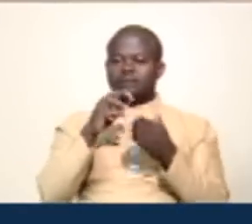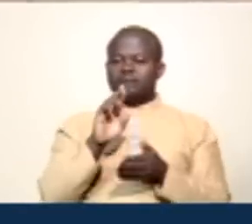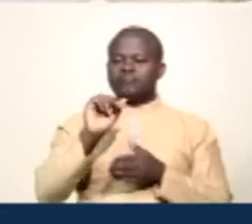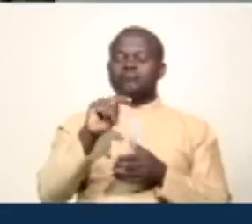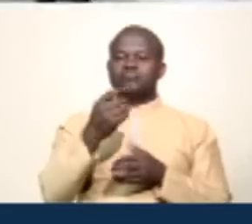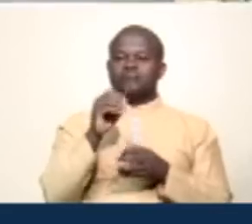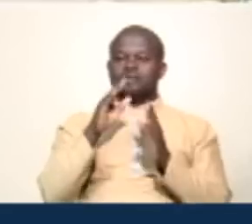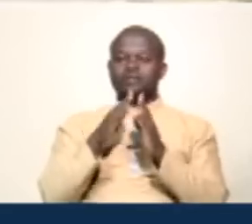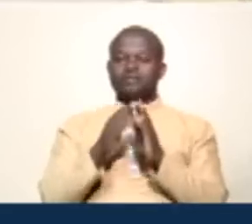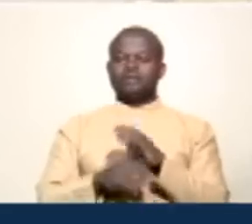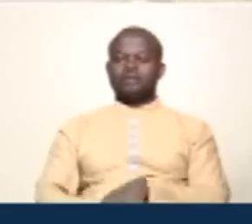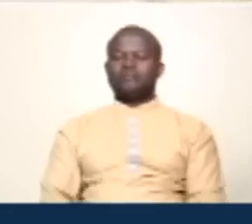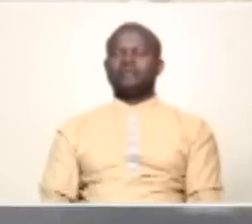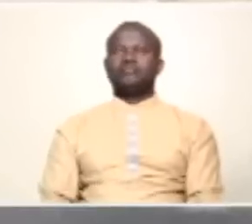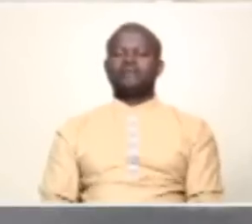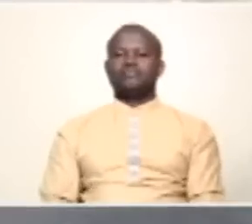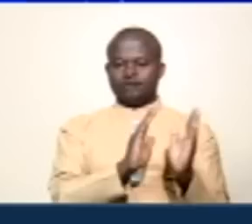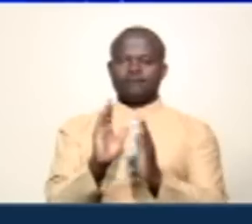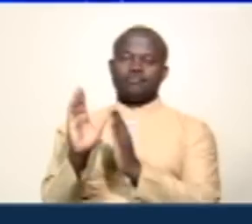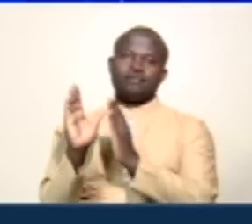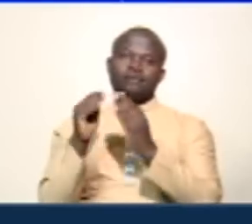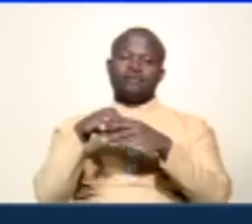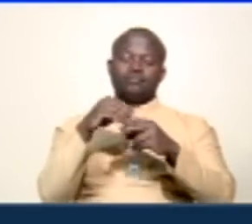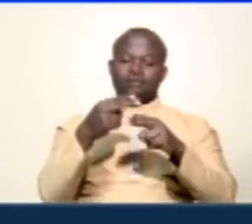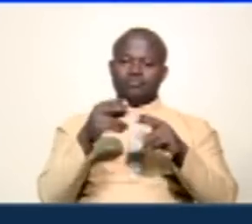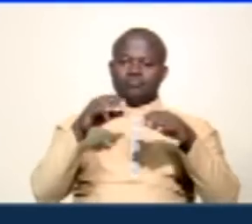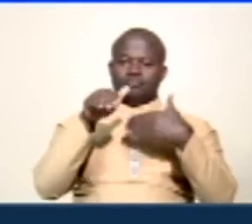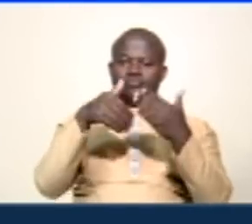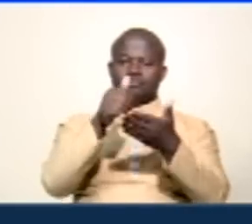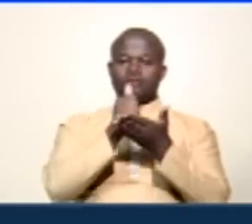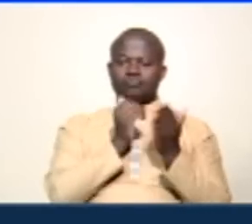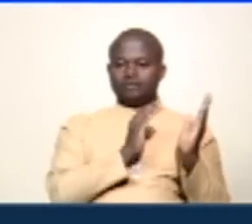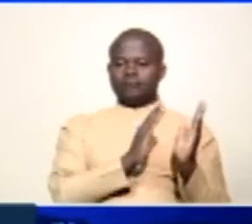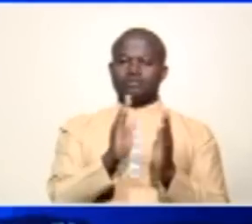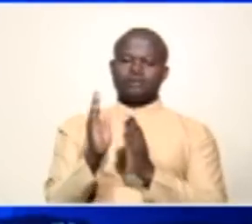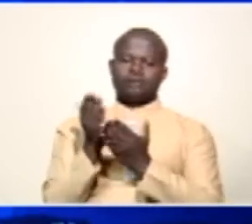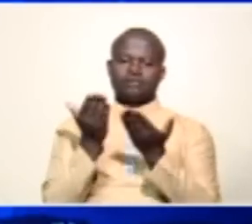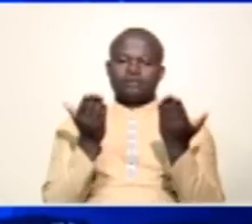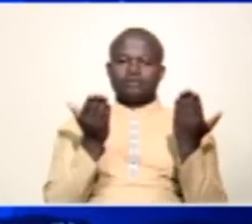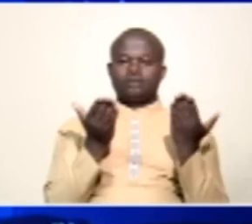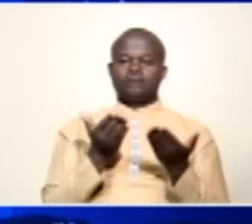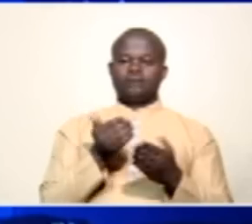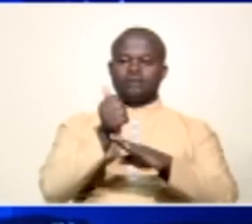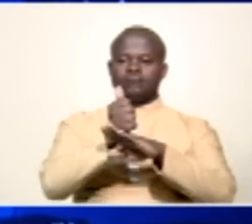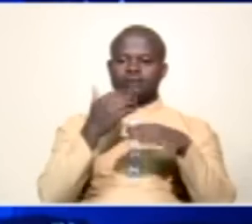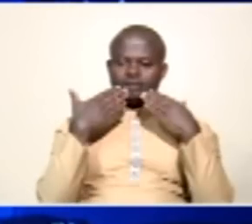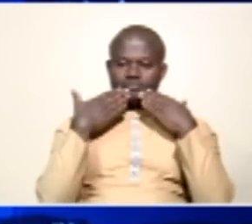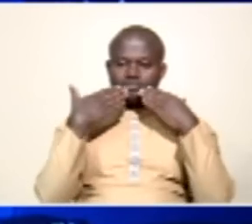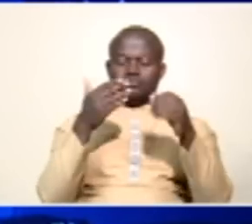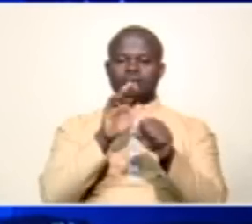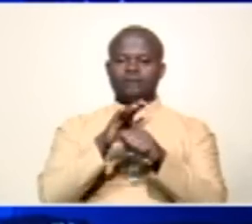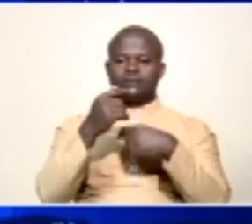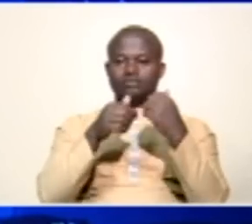mujyi. Tuyisenge Adolphe mu Ruhango. Mu izina ry'ikipe yose yagize uruhare mu kuyategura no kuyabagezaho, turabashimiye cyane